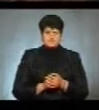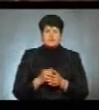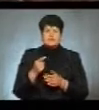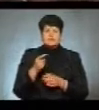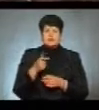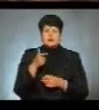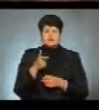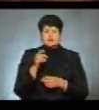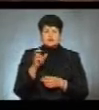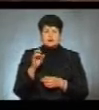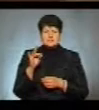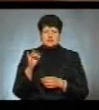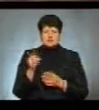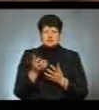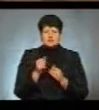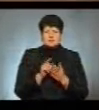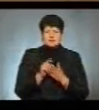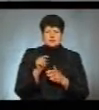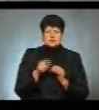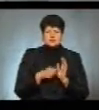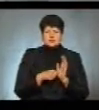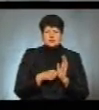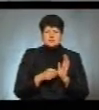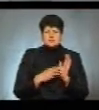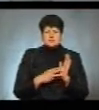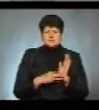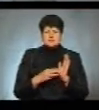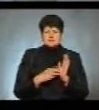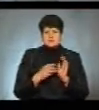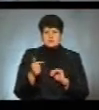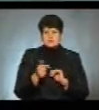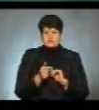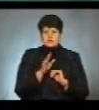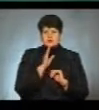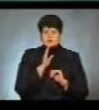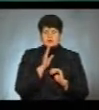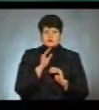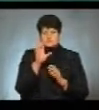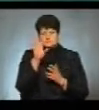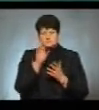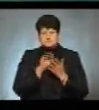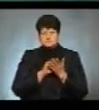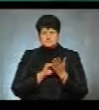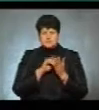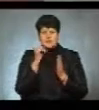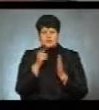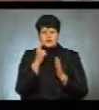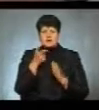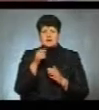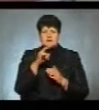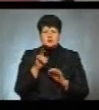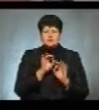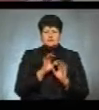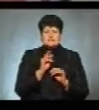Тернополянка Ганна Безноса отримує пенсію 1688 гривень. Жінка переписує показники лічильника газу. Розповідає,